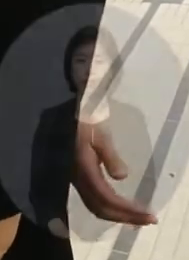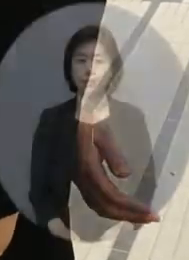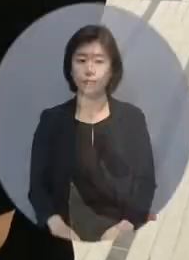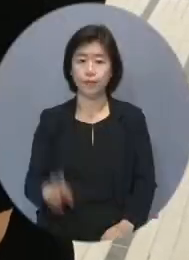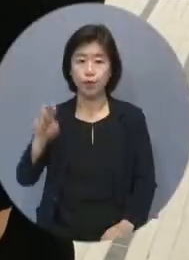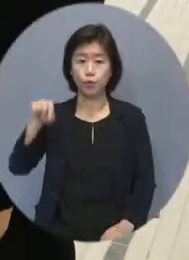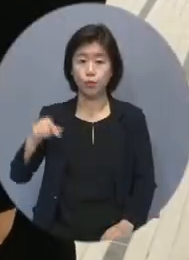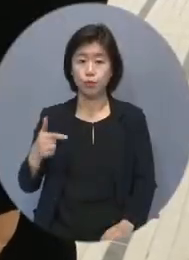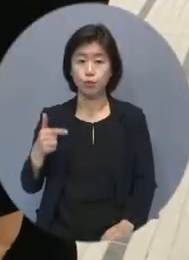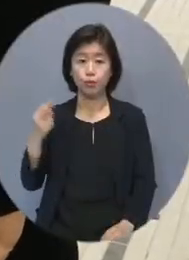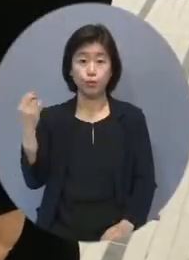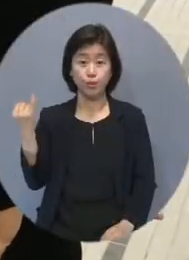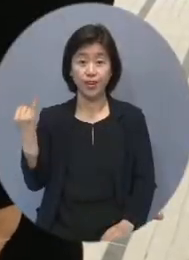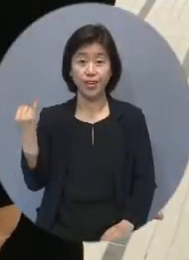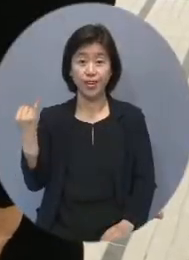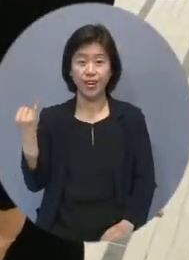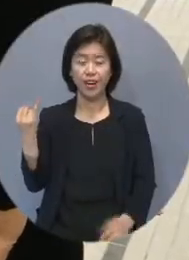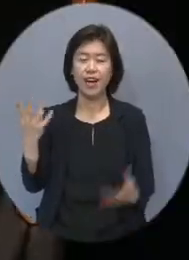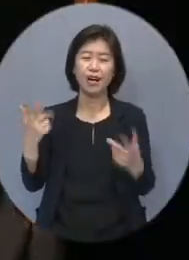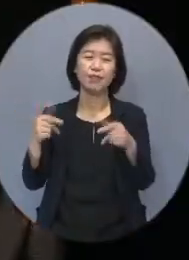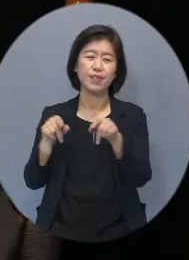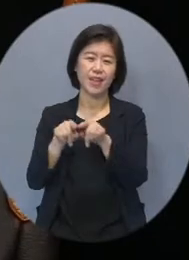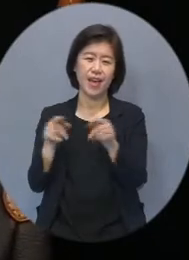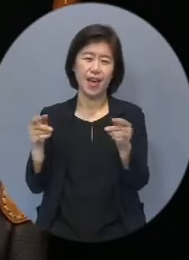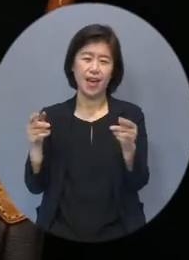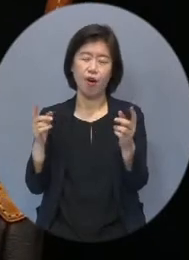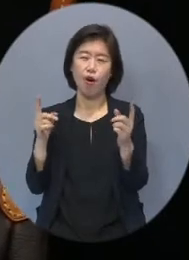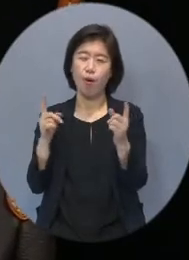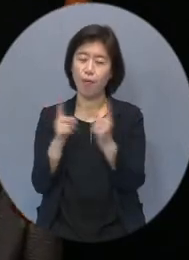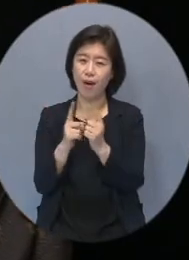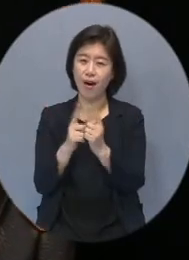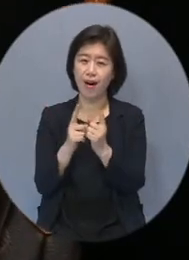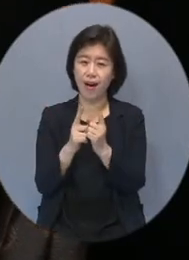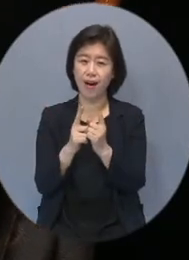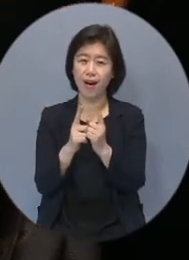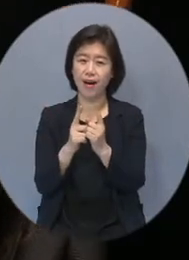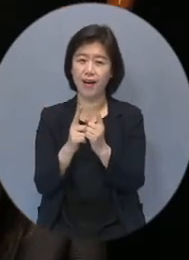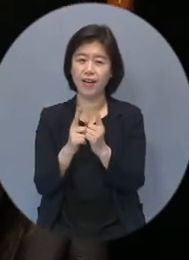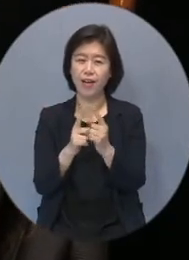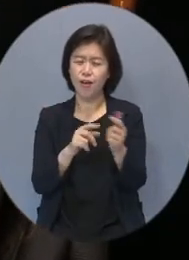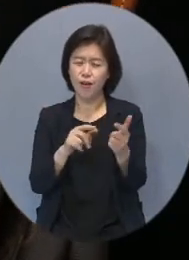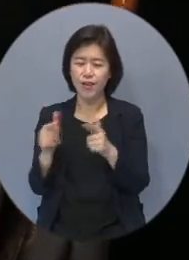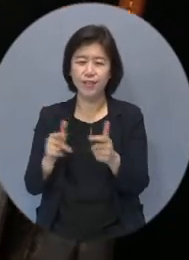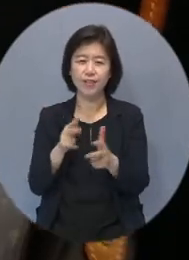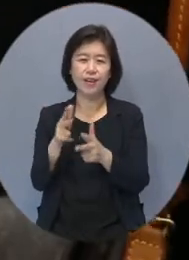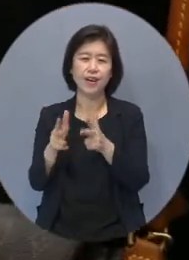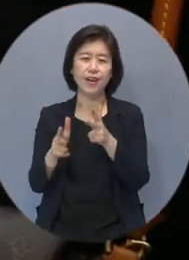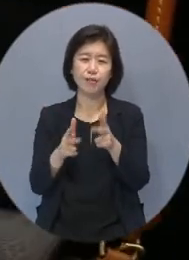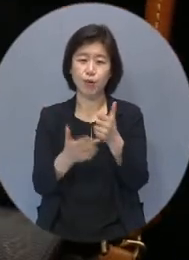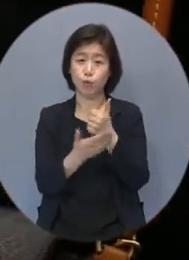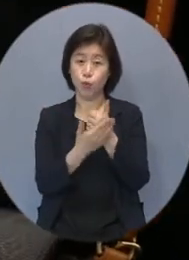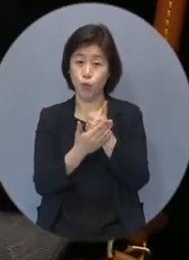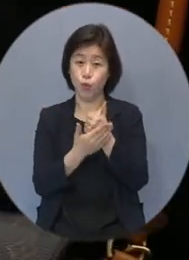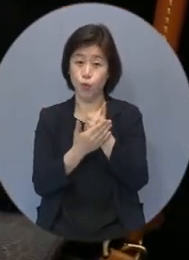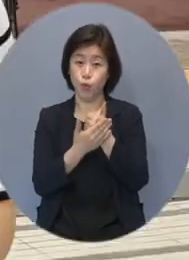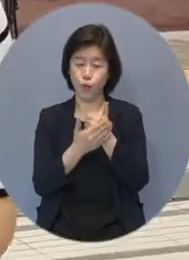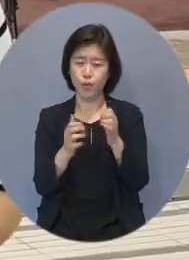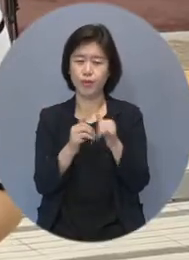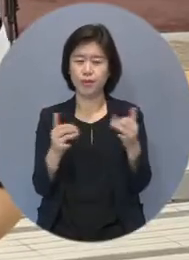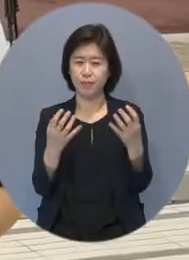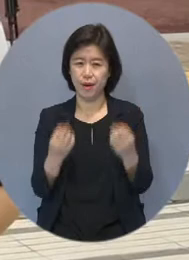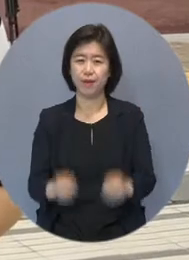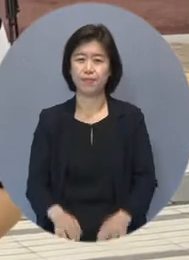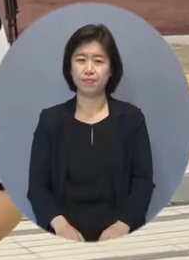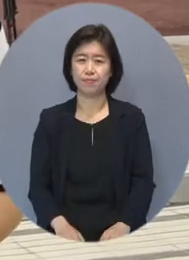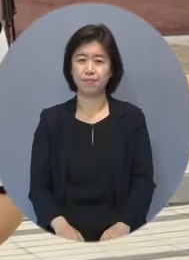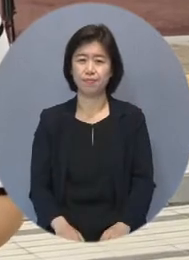문미희 소장과 마음을 함께하며 시각장애인들을 위한 다양한 사업에 도움을 주고 있는 사람들.